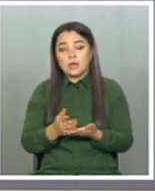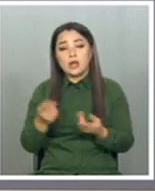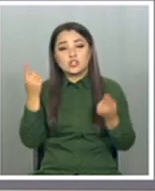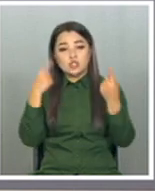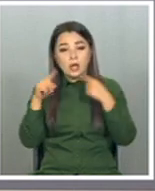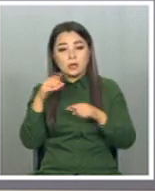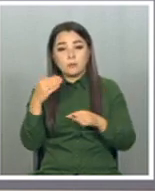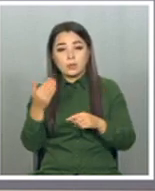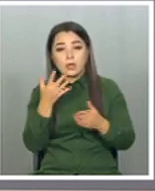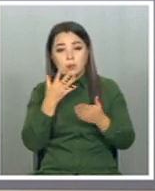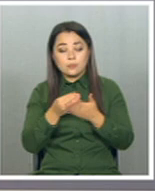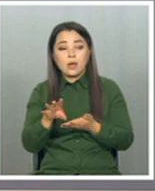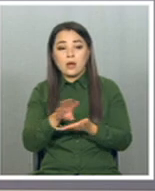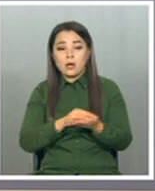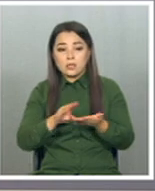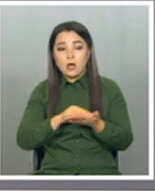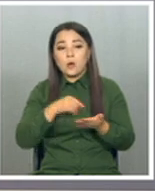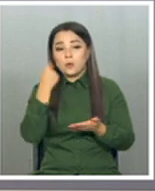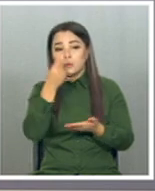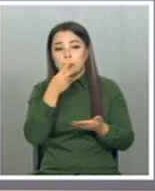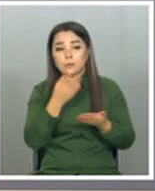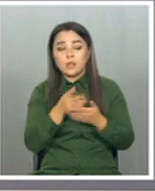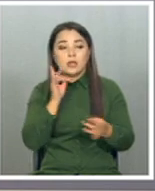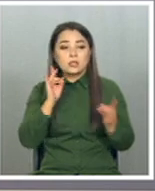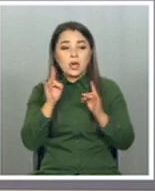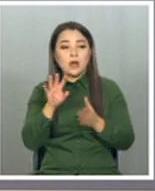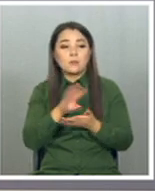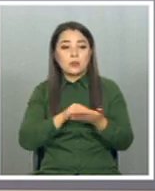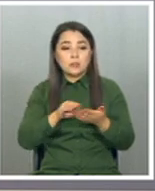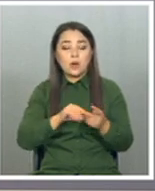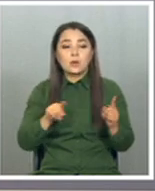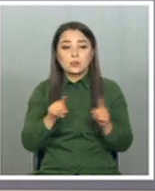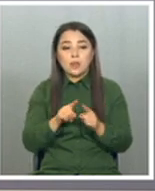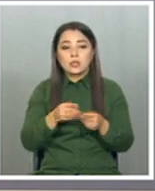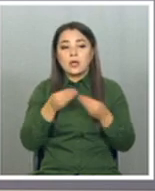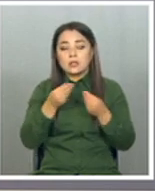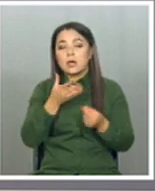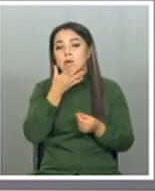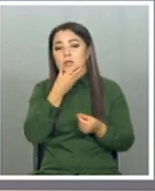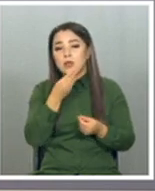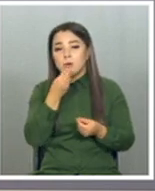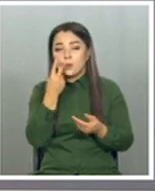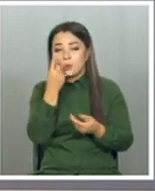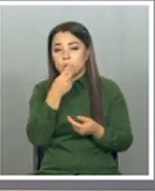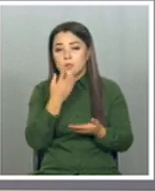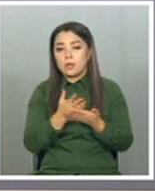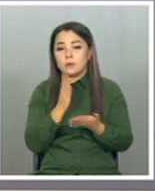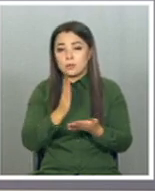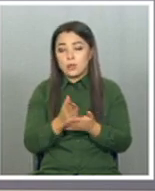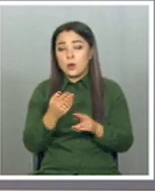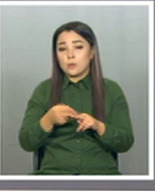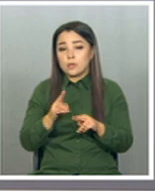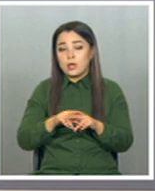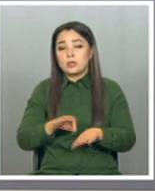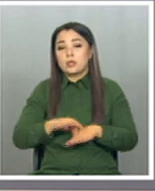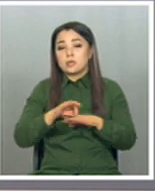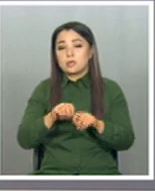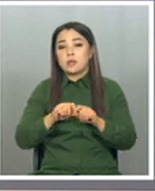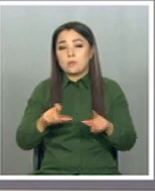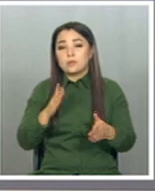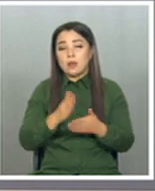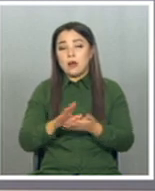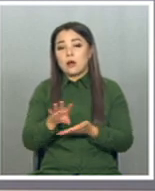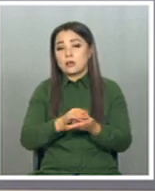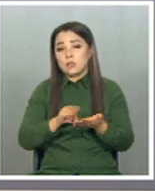Шығармада қайталау түрлері мен дыбыстық қайталаулар әсем көрініс тапқан. Өткен сабақта біз